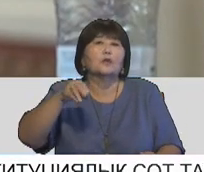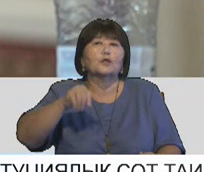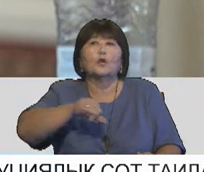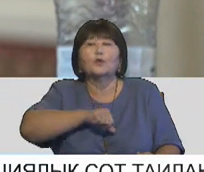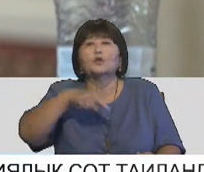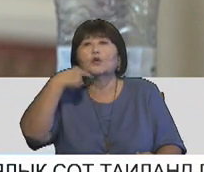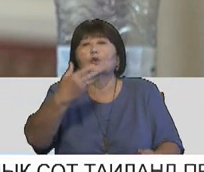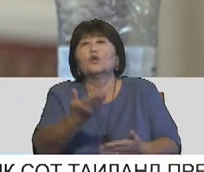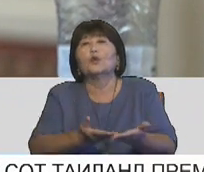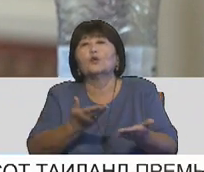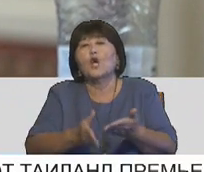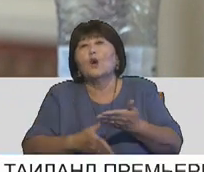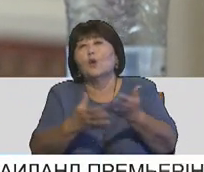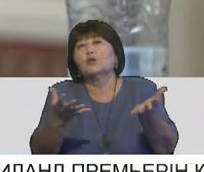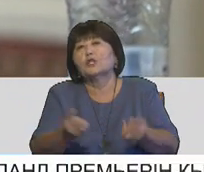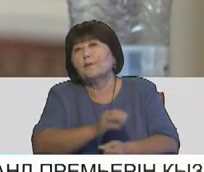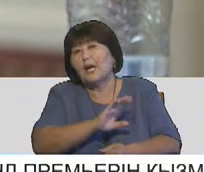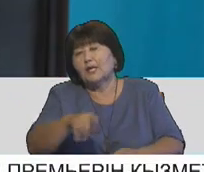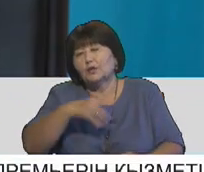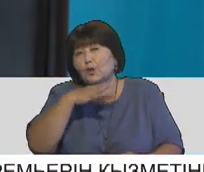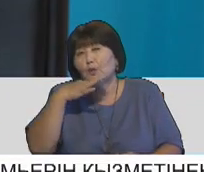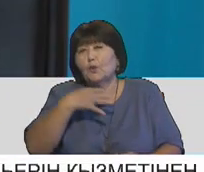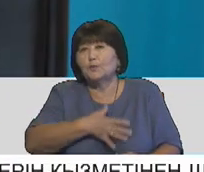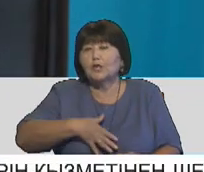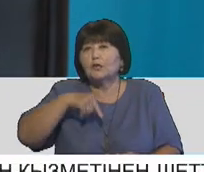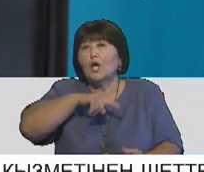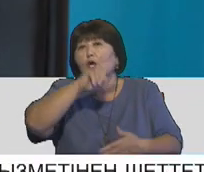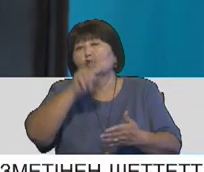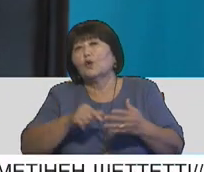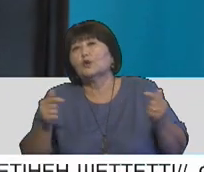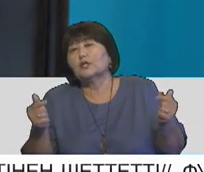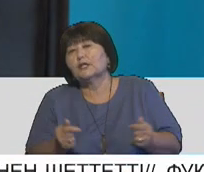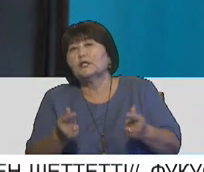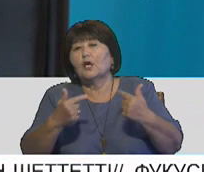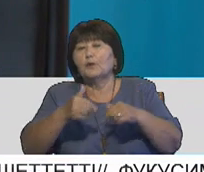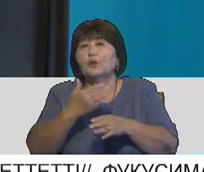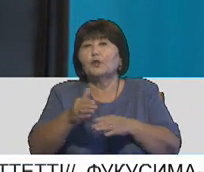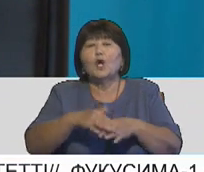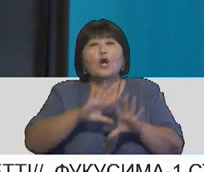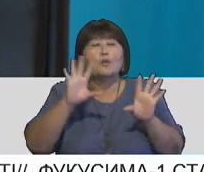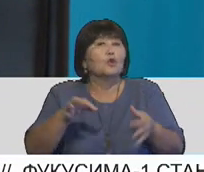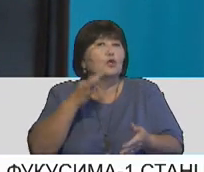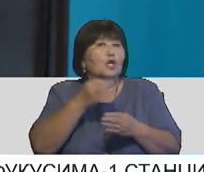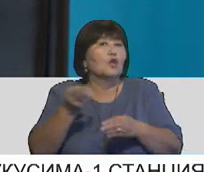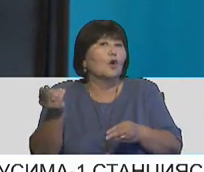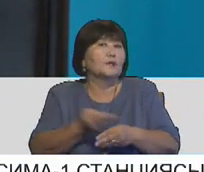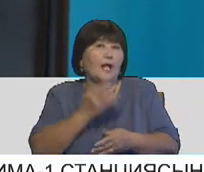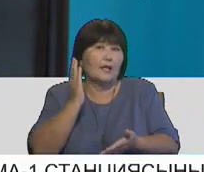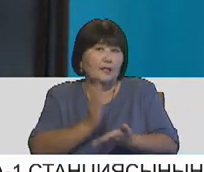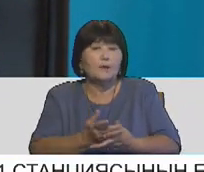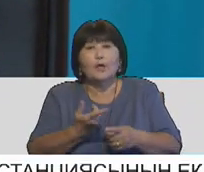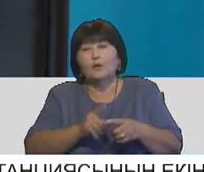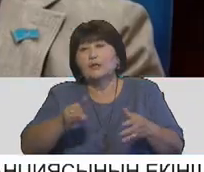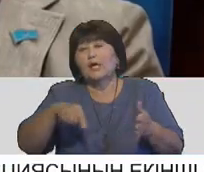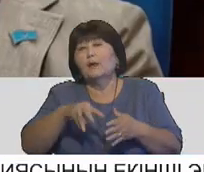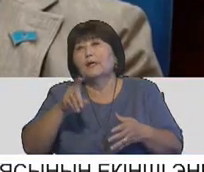көтерген ұсыныстардың қолдау таппағанын жеткізді. Көптің көкейіндегі сауалдардың тиісті бөлімдер тарапынан мүлдем жауапсыз қалғандары да бар. Осы ретте